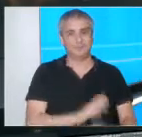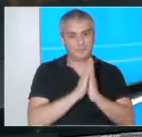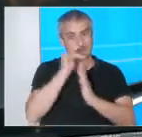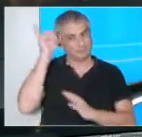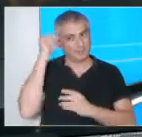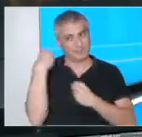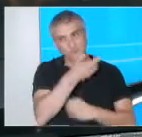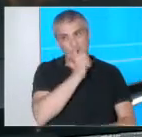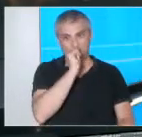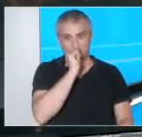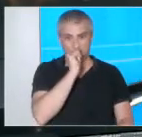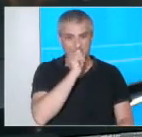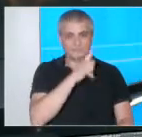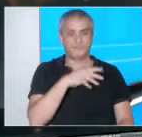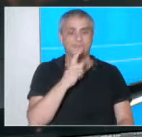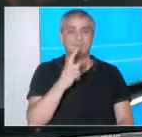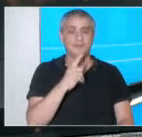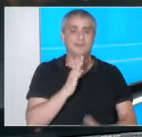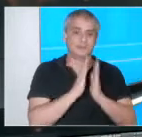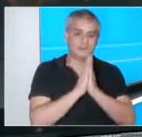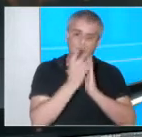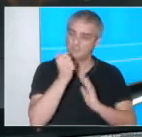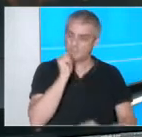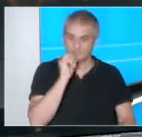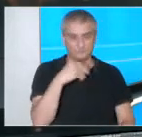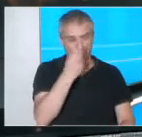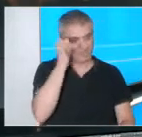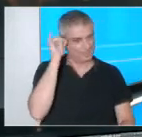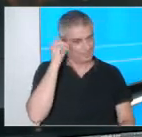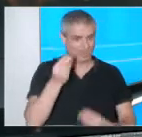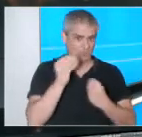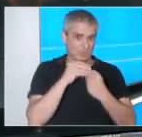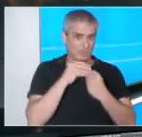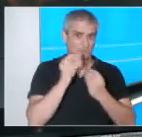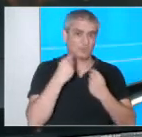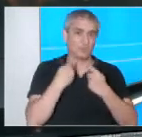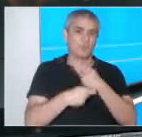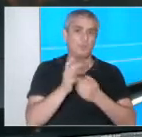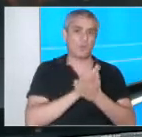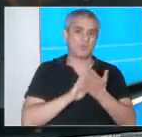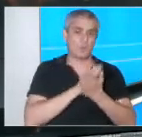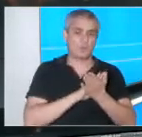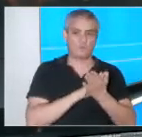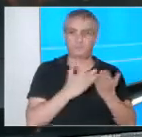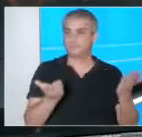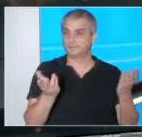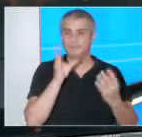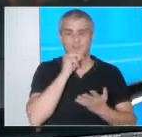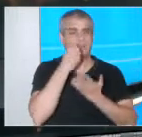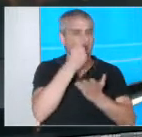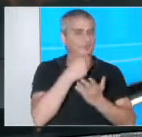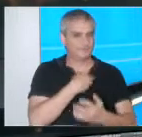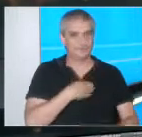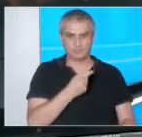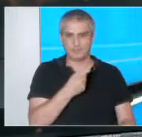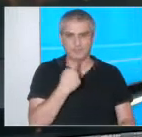מים. לא, שיתנו, יבקשו קצת מים כדי לתת לירדנים עוד תמורת כלום. בוא נדבר על התקציב. אני רוצה